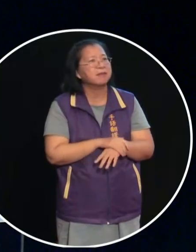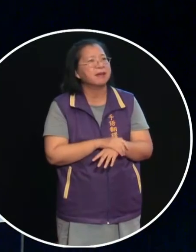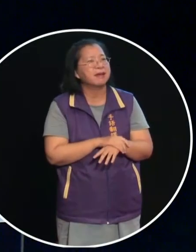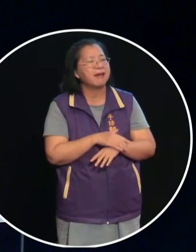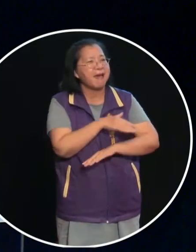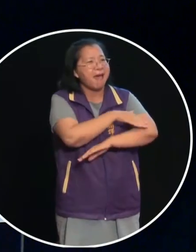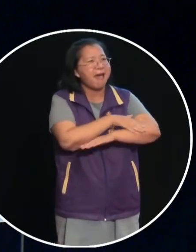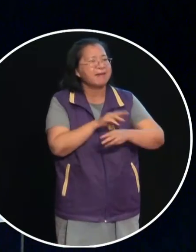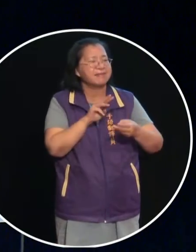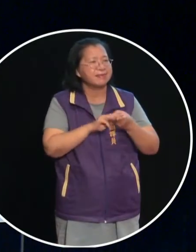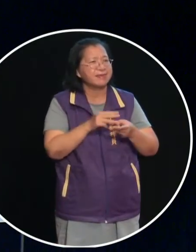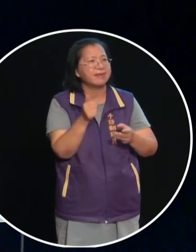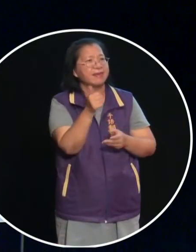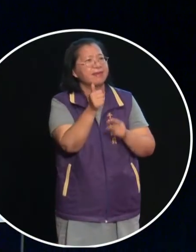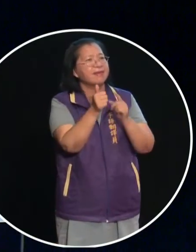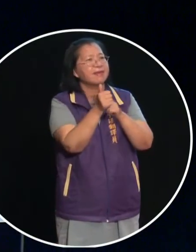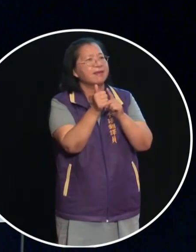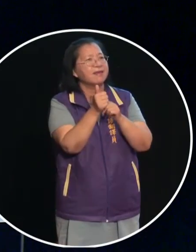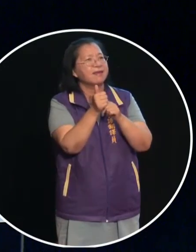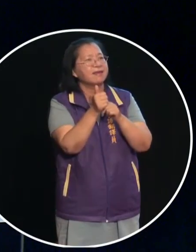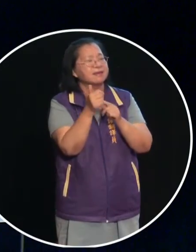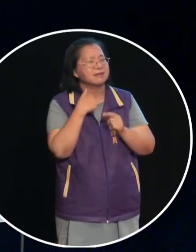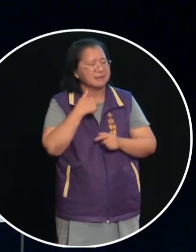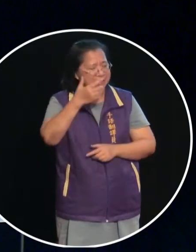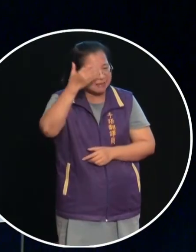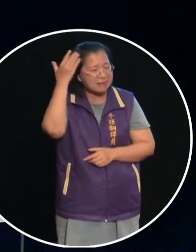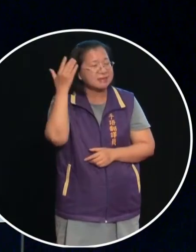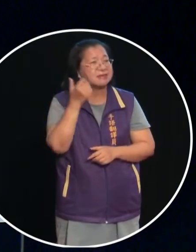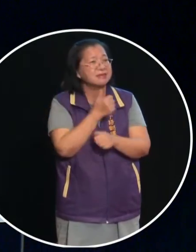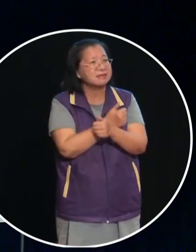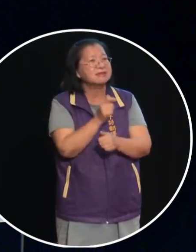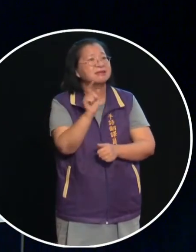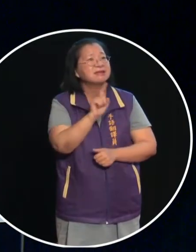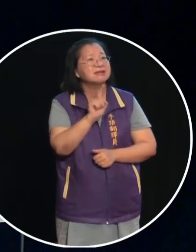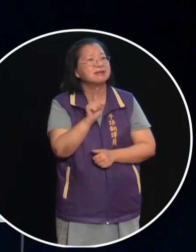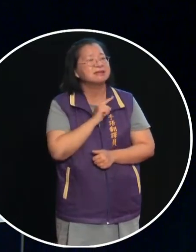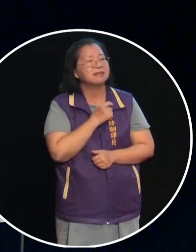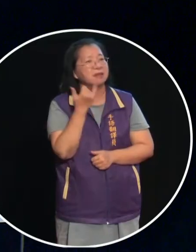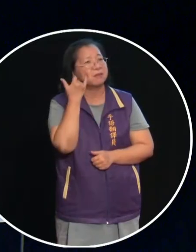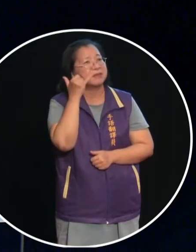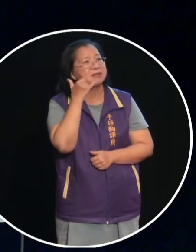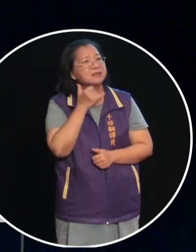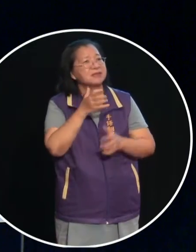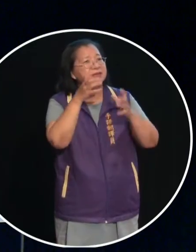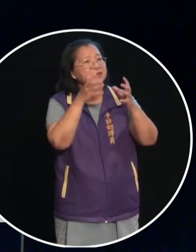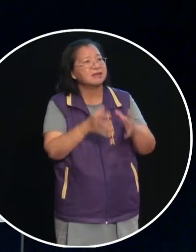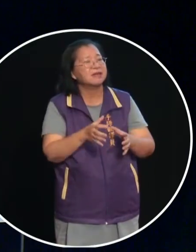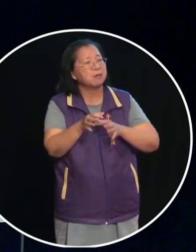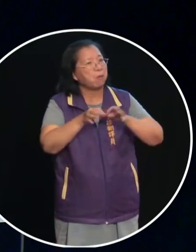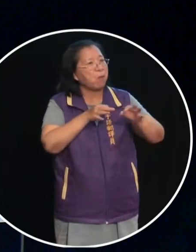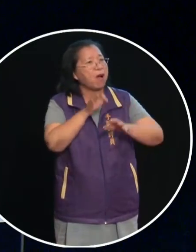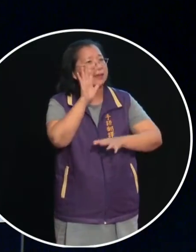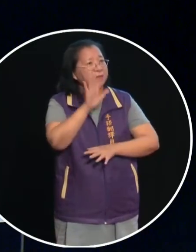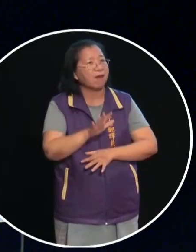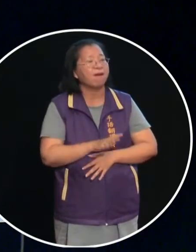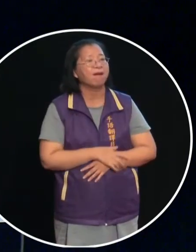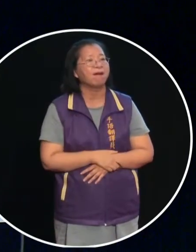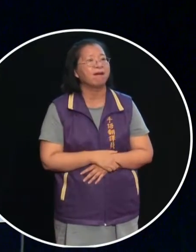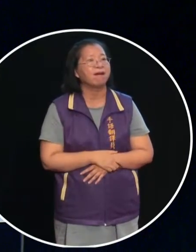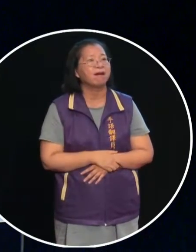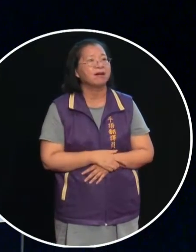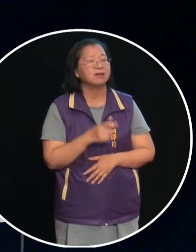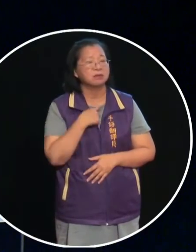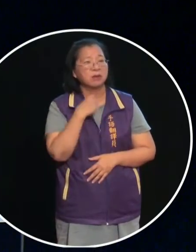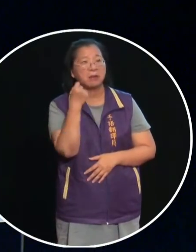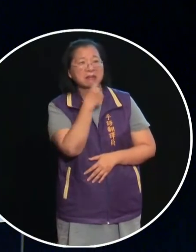祖先，他的阿公曾经在这个基隆开过，做过生意。那所以